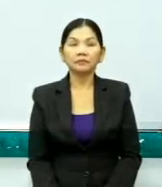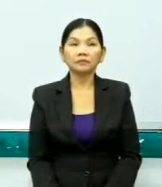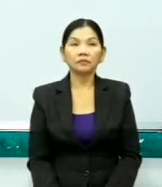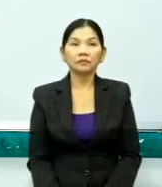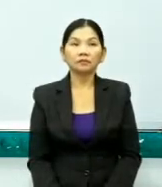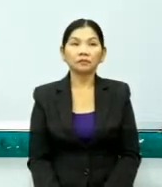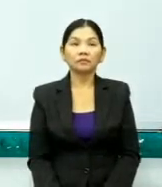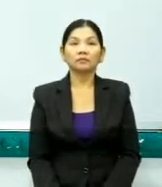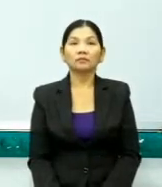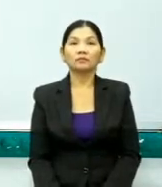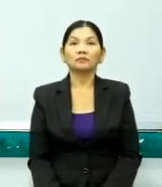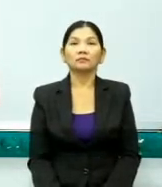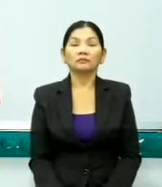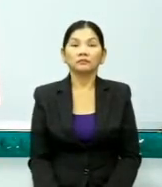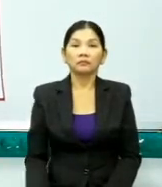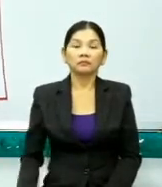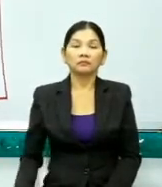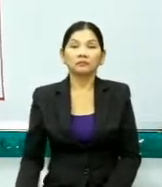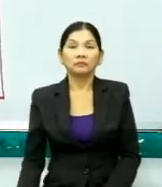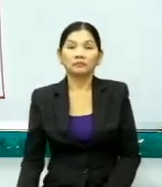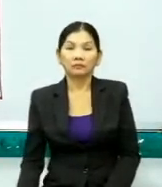Nè cổ miên ạ thật bọt.